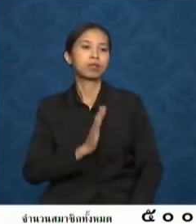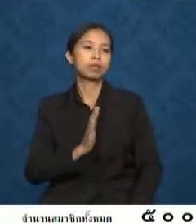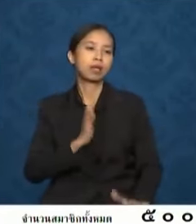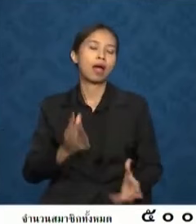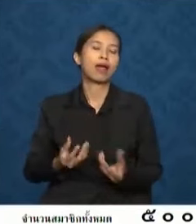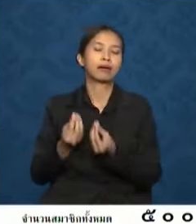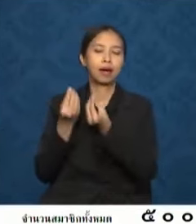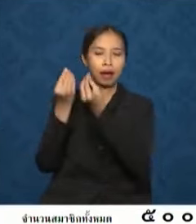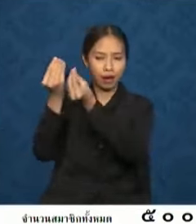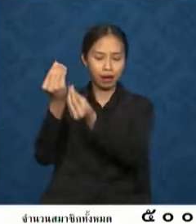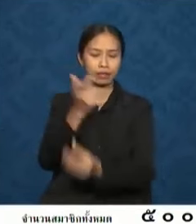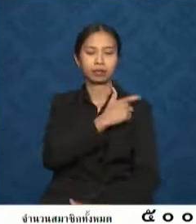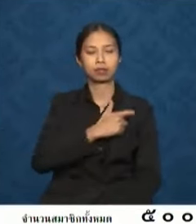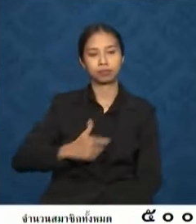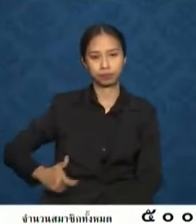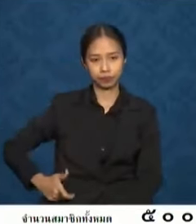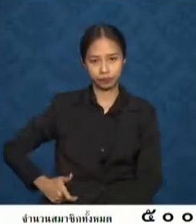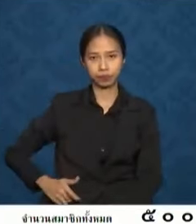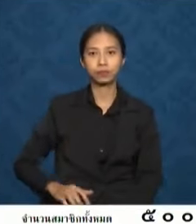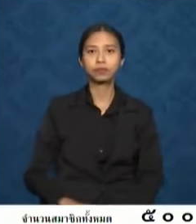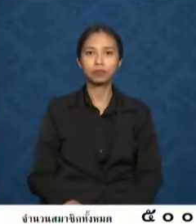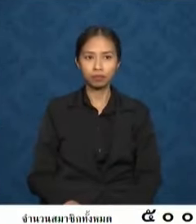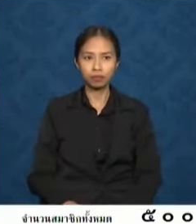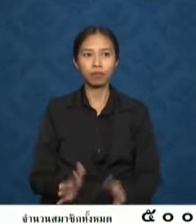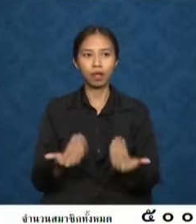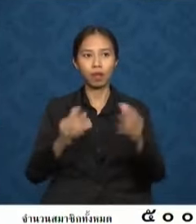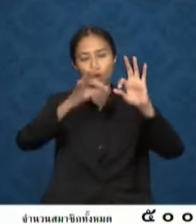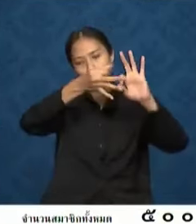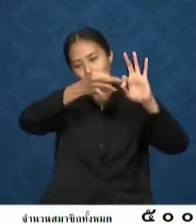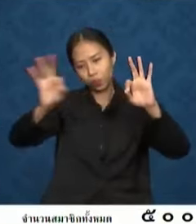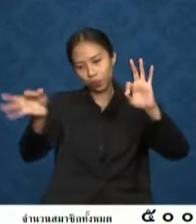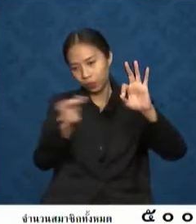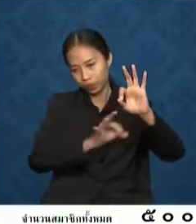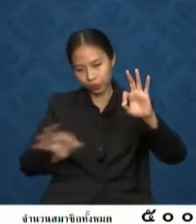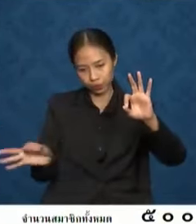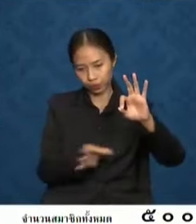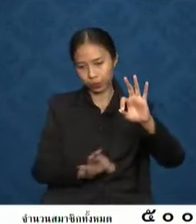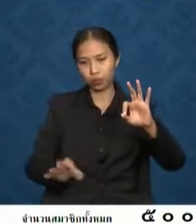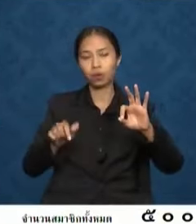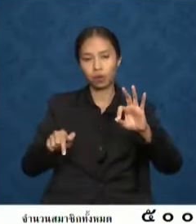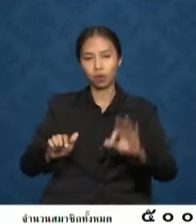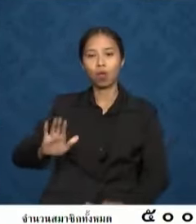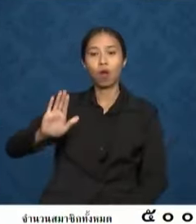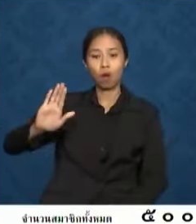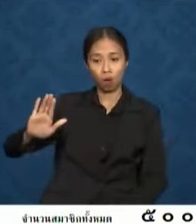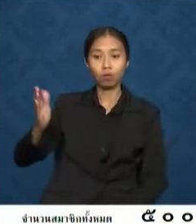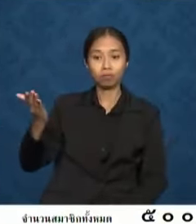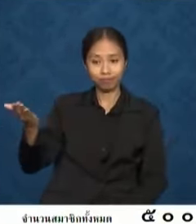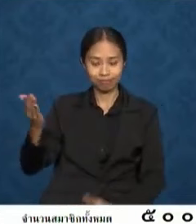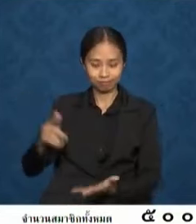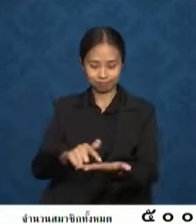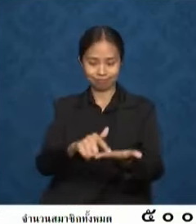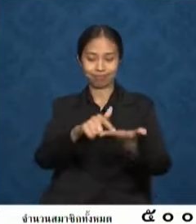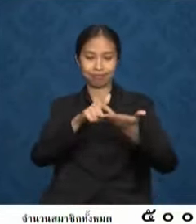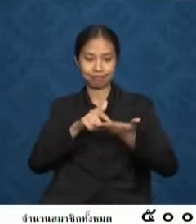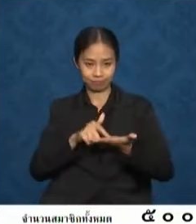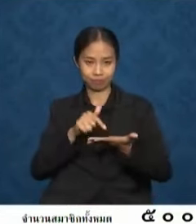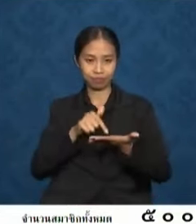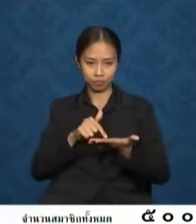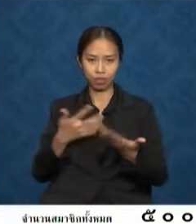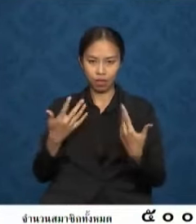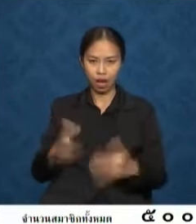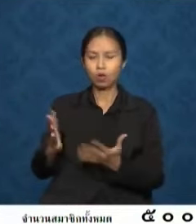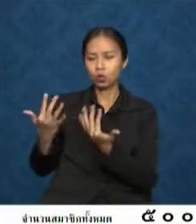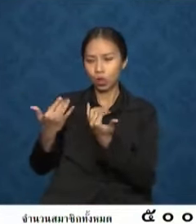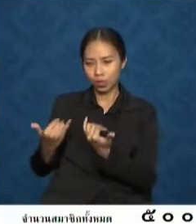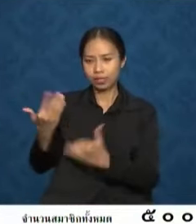รักษาไว้ซึ่งสถาบันของชาตินะครับอันนี้ที่เขียนเป็นตัวอักษรของท่านเอกนัฏพร้อมพันเนื้อหาของท่านวิโรธ